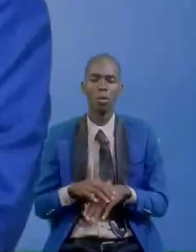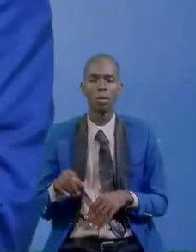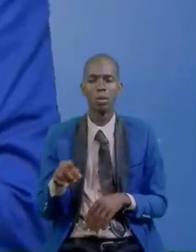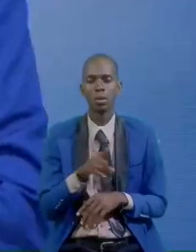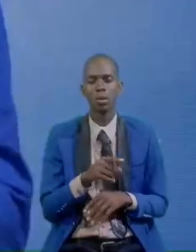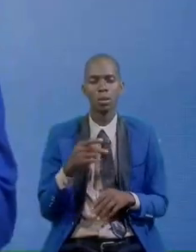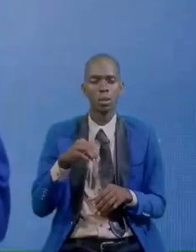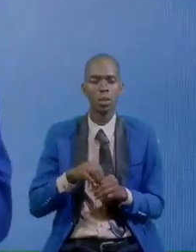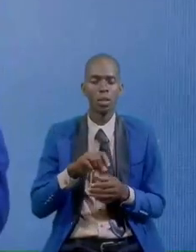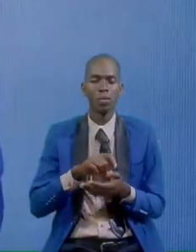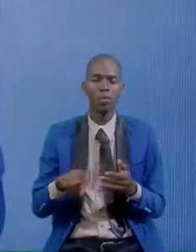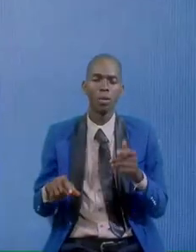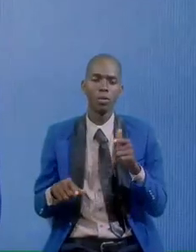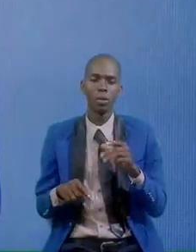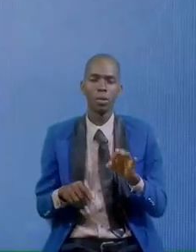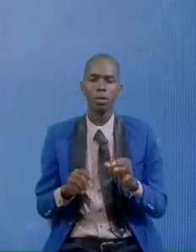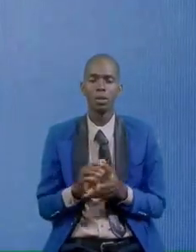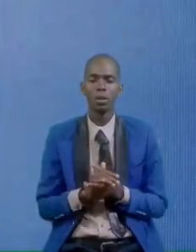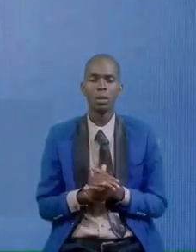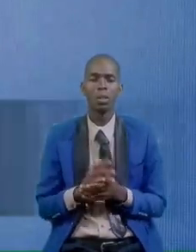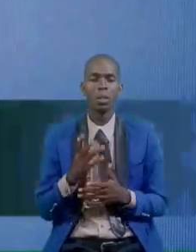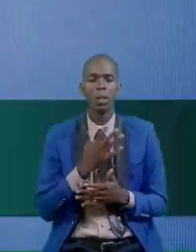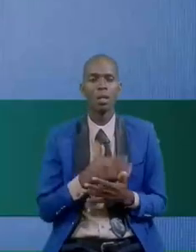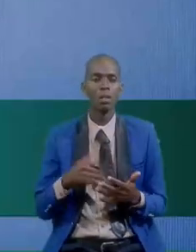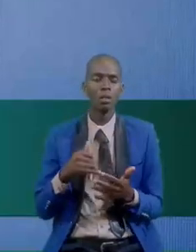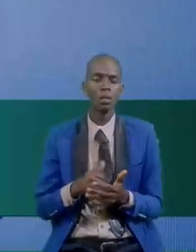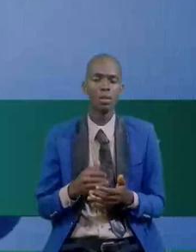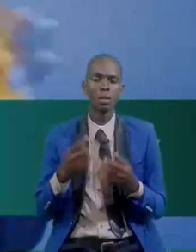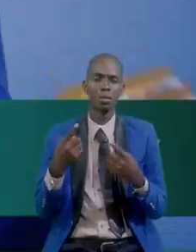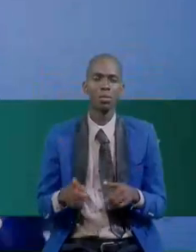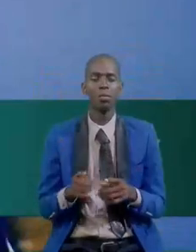Verset 29. Lorsque midi fut passé,